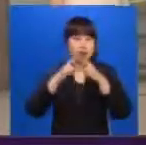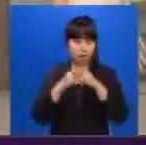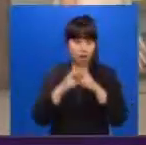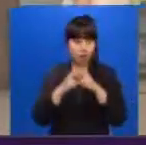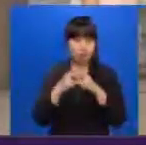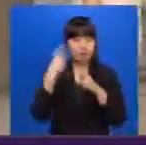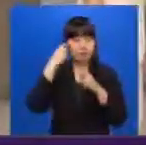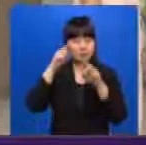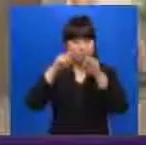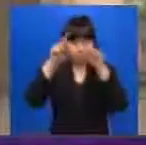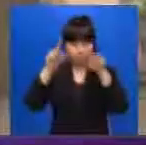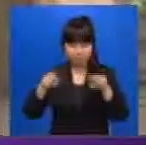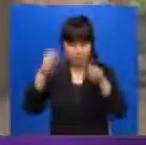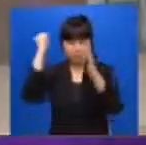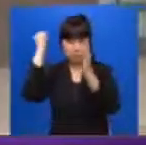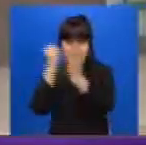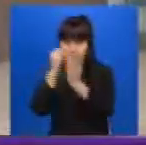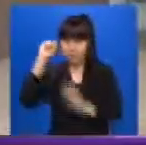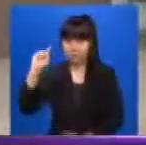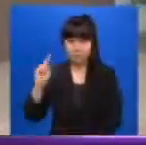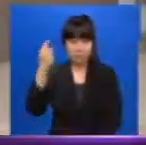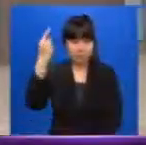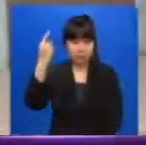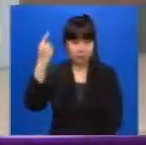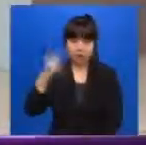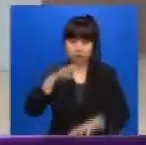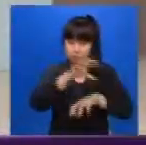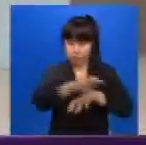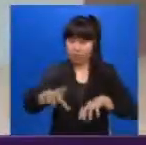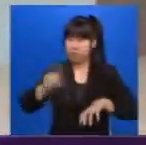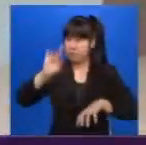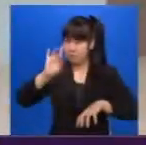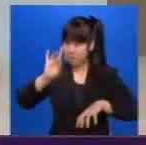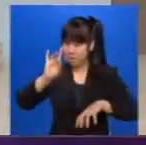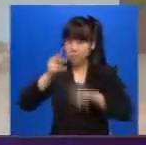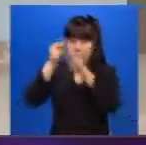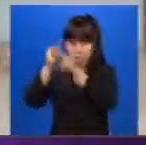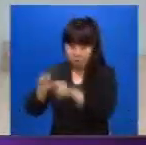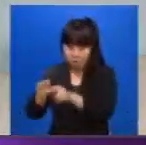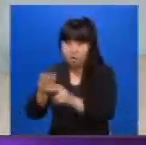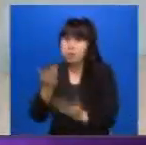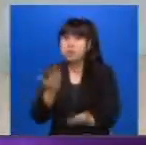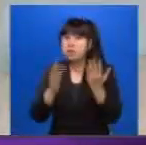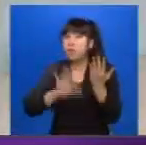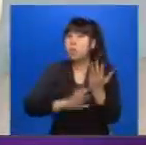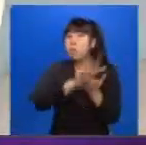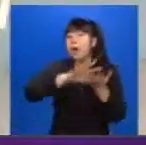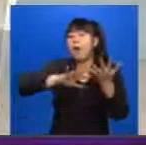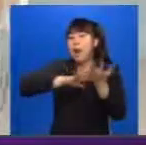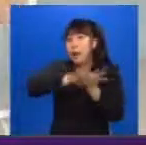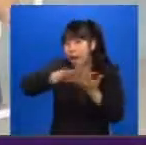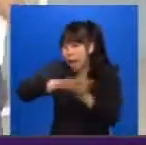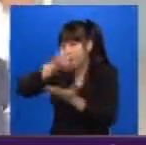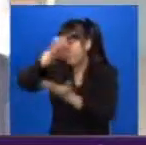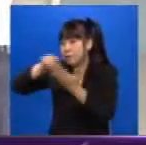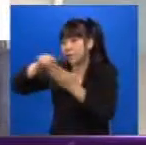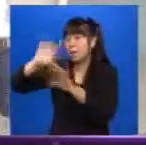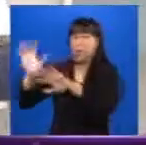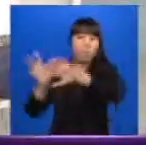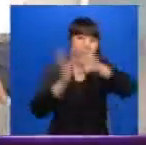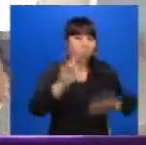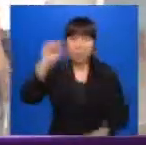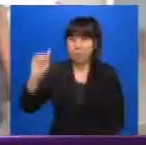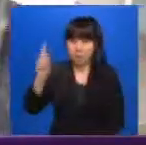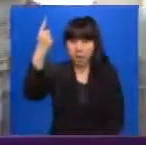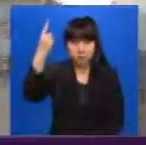ว่าจะตราพระราชกฤษฎีกาเลือกตั้งใหม่สะเพาะ 28เขตหรือว่าเลือกตั้งใหม่ทั้งประเทศก็เชื่อว่าเรื่องนี้จะไม่